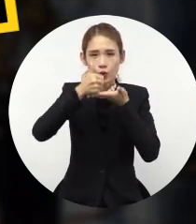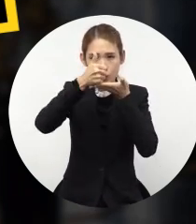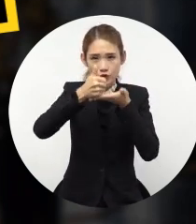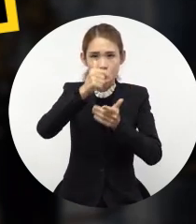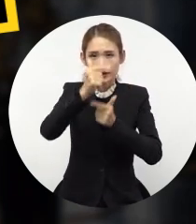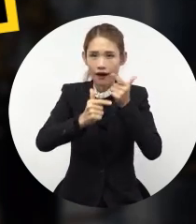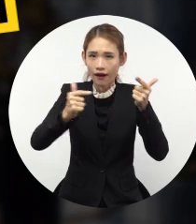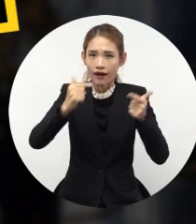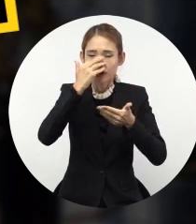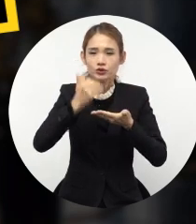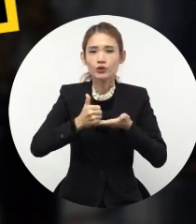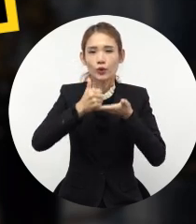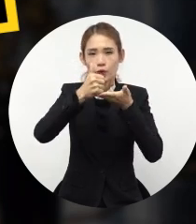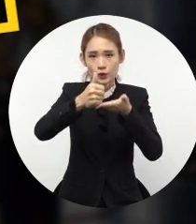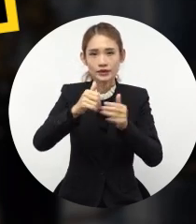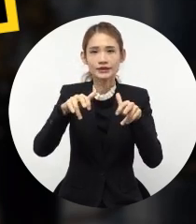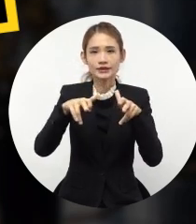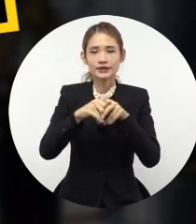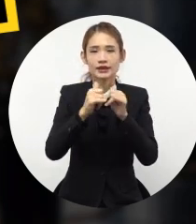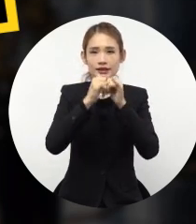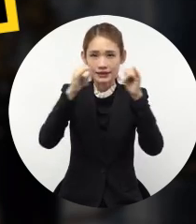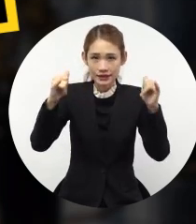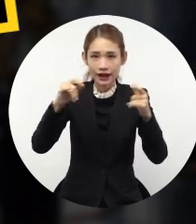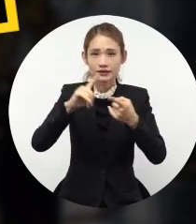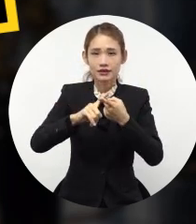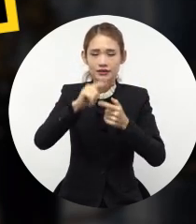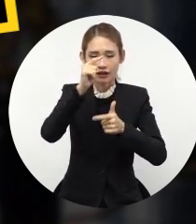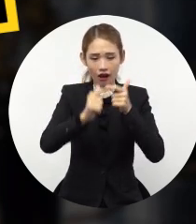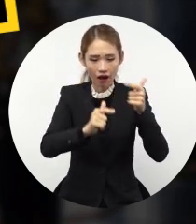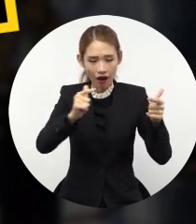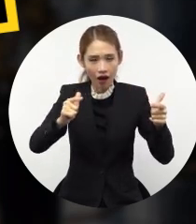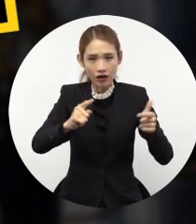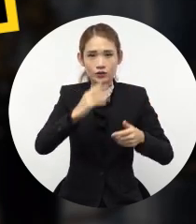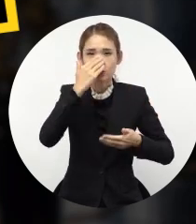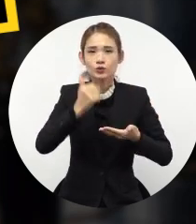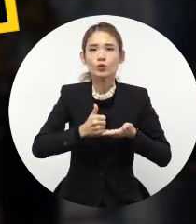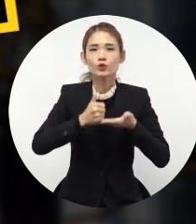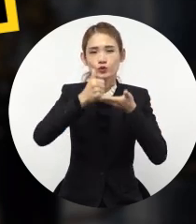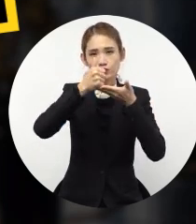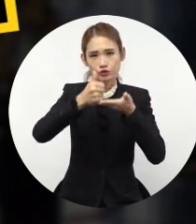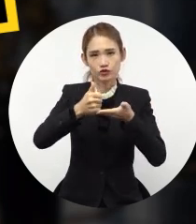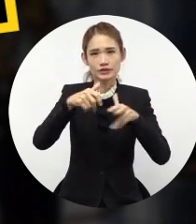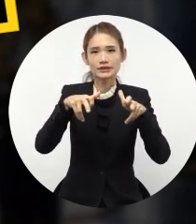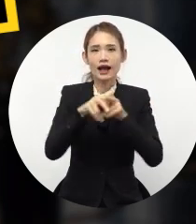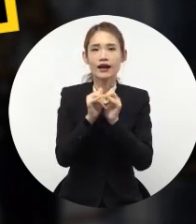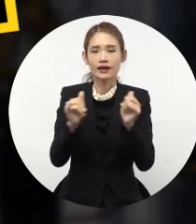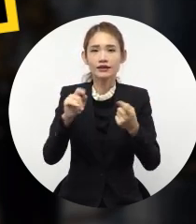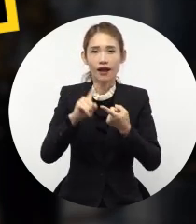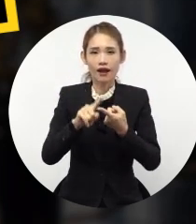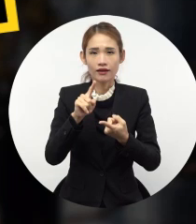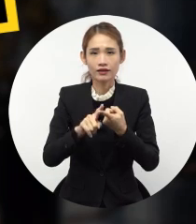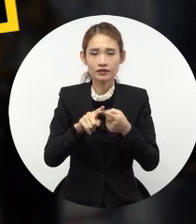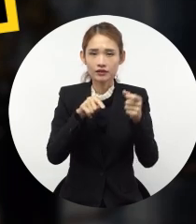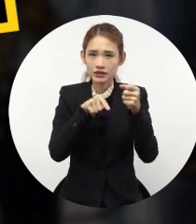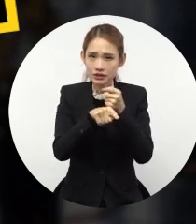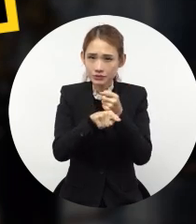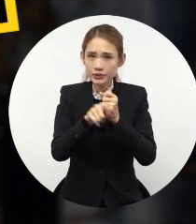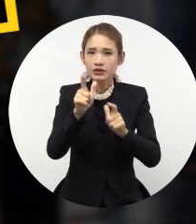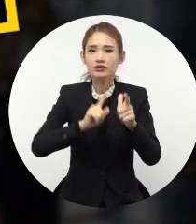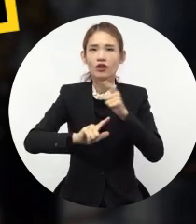되죠. 인간에 대해서도 다양성을 존중하게 되면서 이 장애인에 대해서도 그